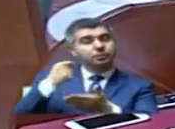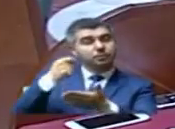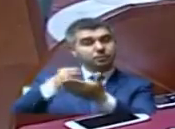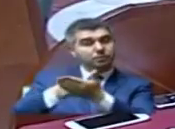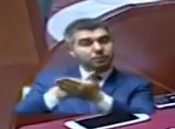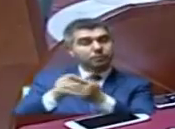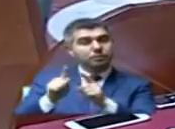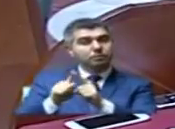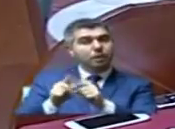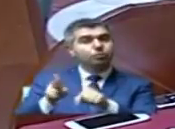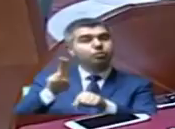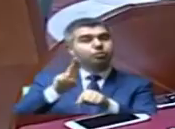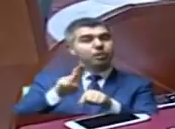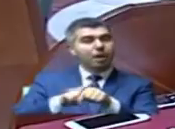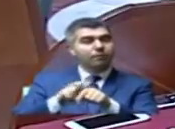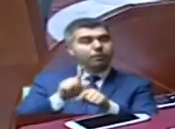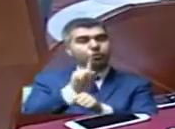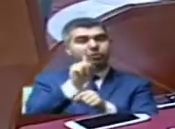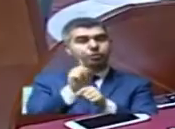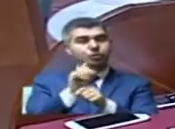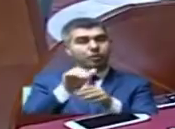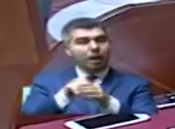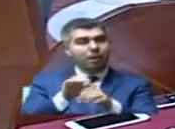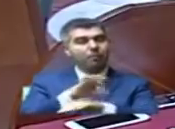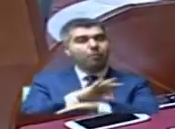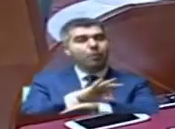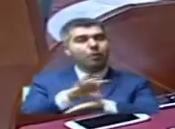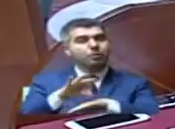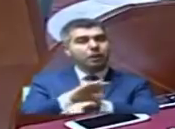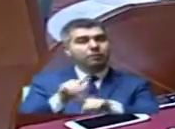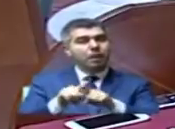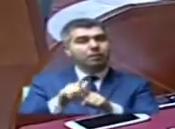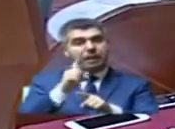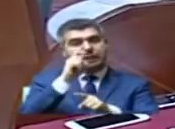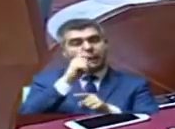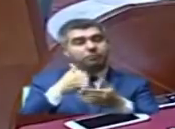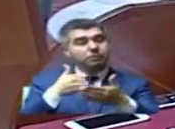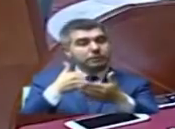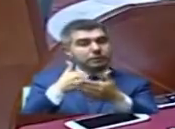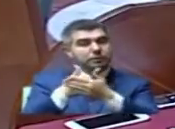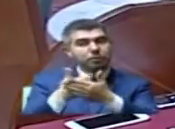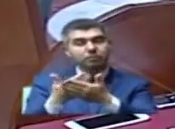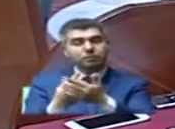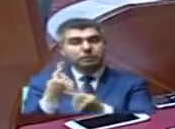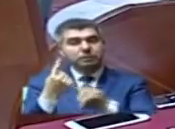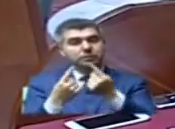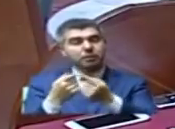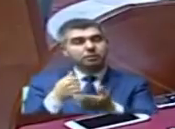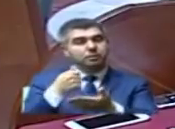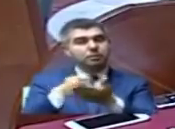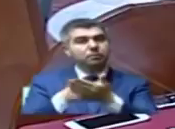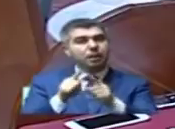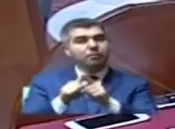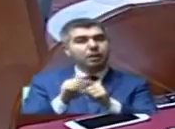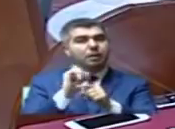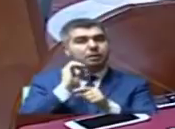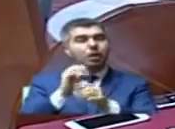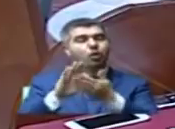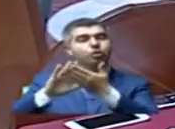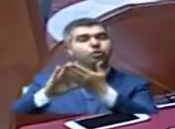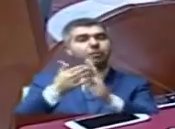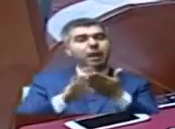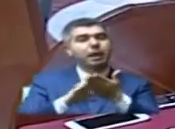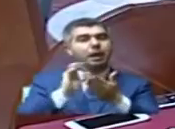بالتعويضات عن المسؤولية بالجماعات الترابية، تأمين الموظفين الجماعيين ضد حوادث الشغل، ومشروع قانون مؤسسة الأعمال الاجتماعية الخاصة